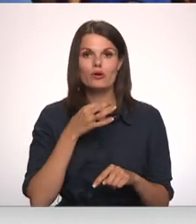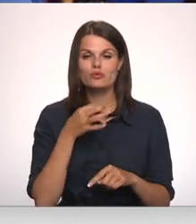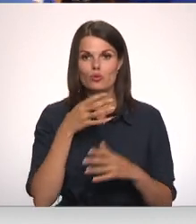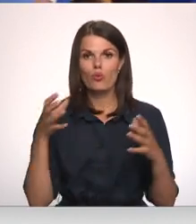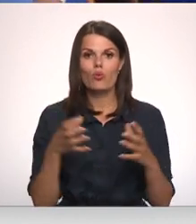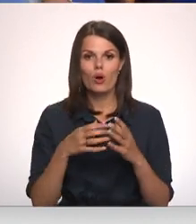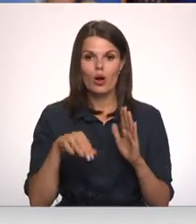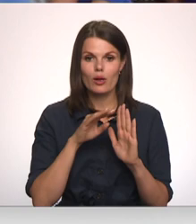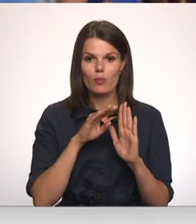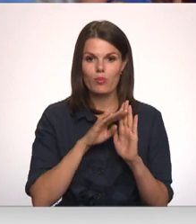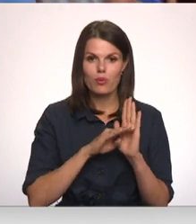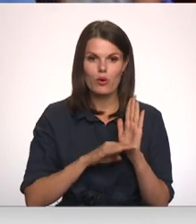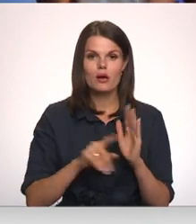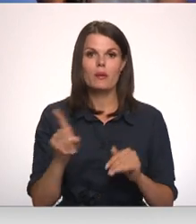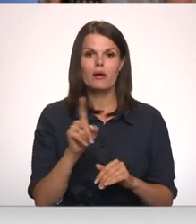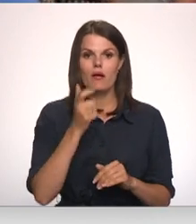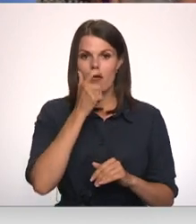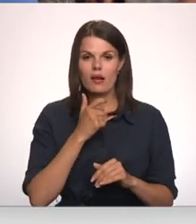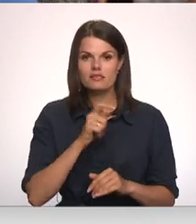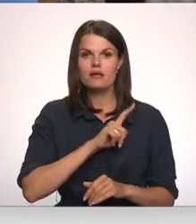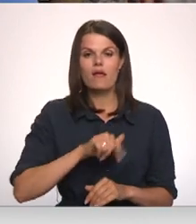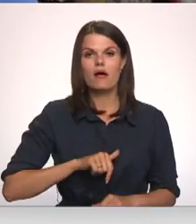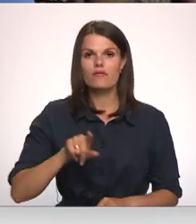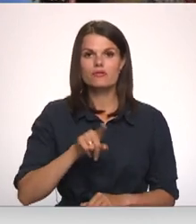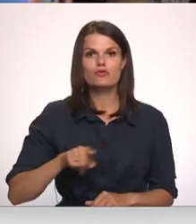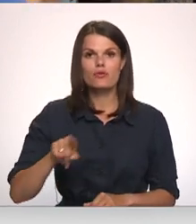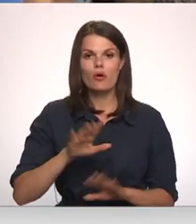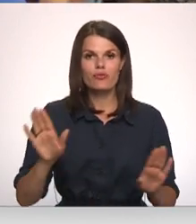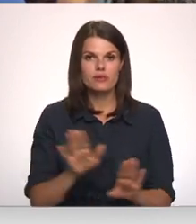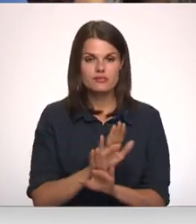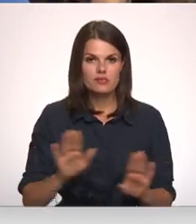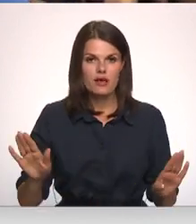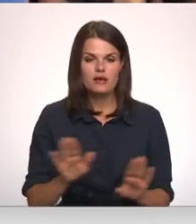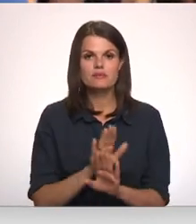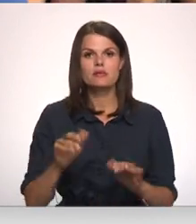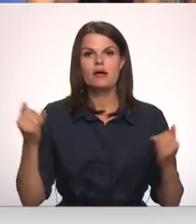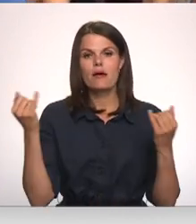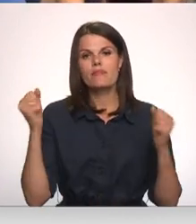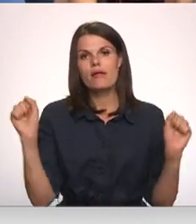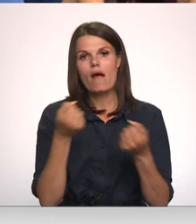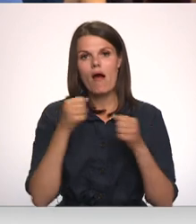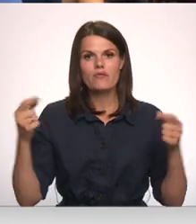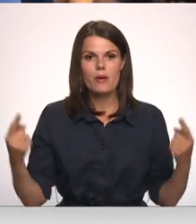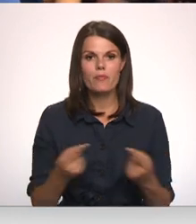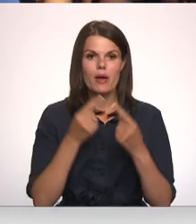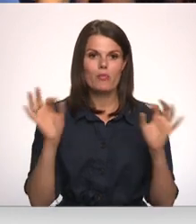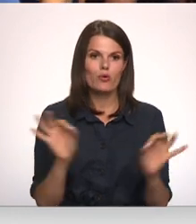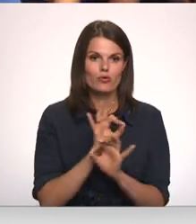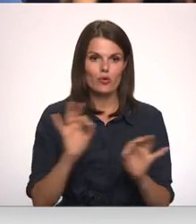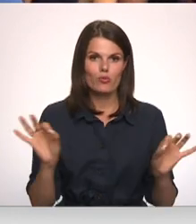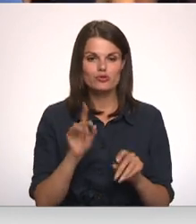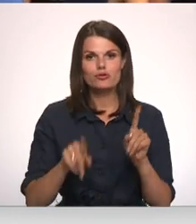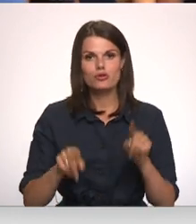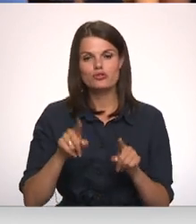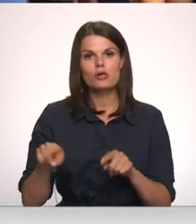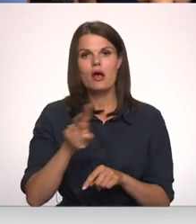var teikt, ir tādas klasika, latviešu tauta, dziesmas, Jāņiem piemērota mūzika. Šis tas no tā, kas